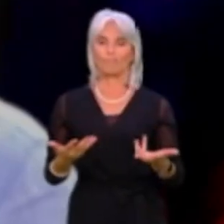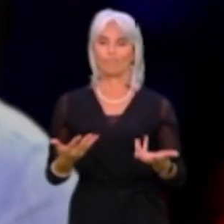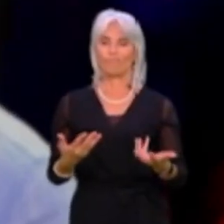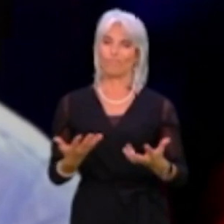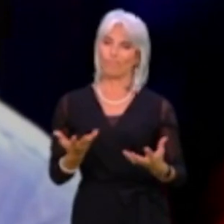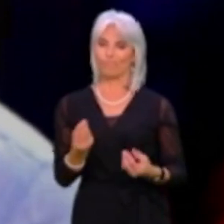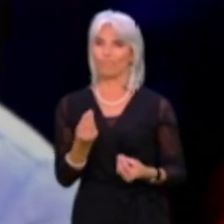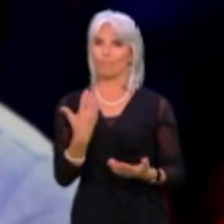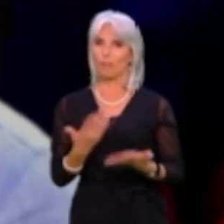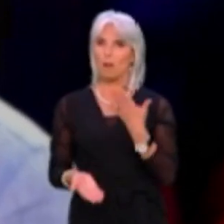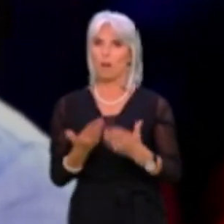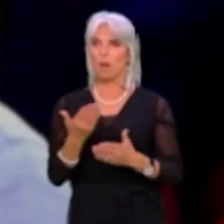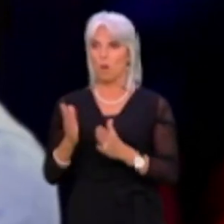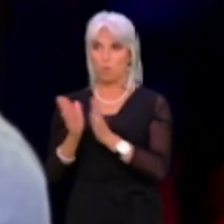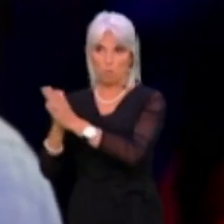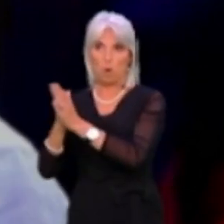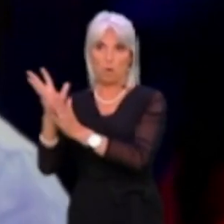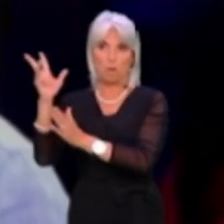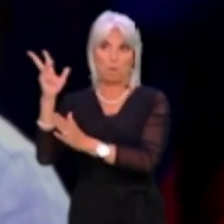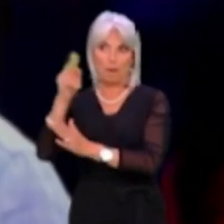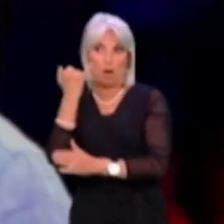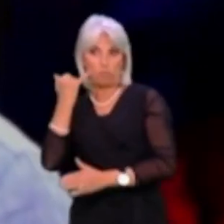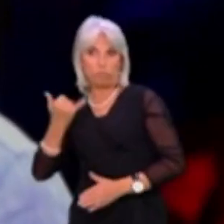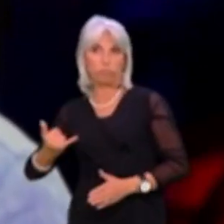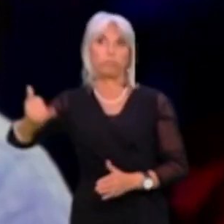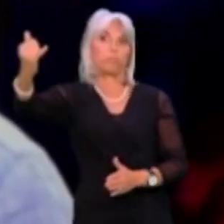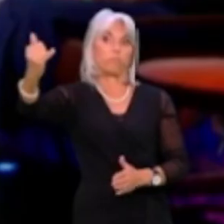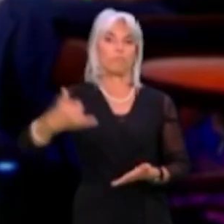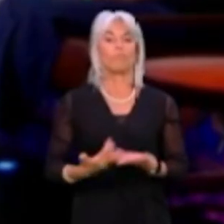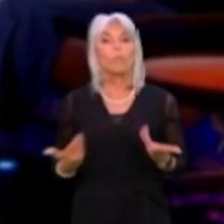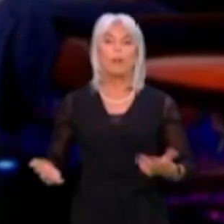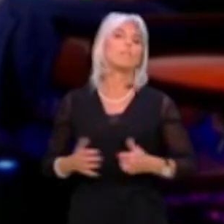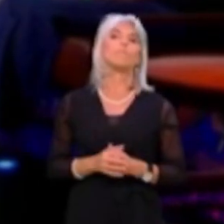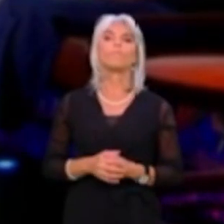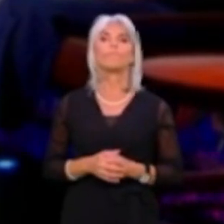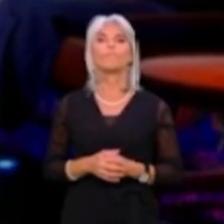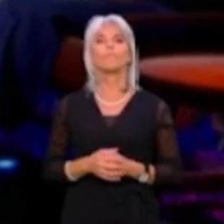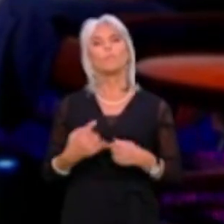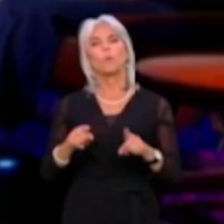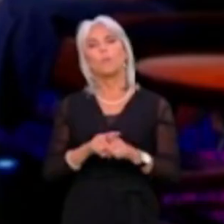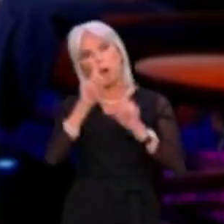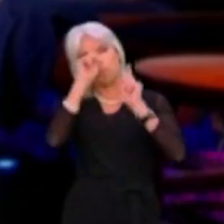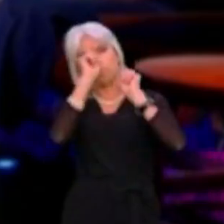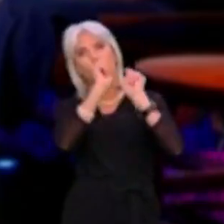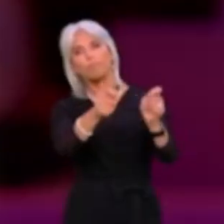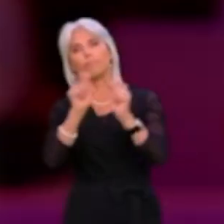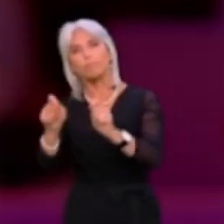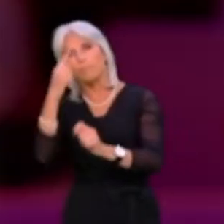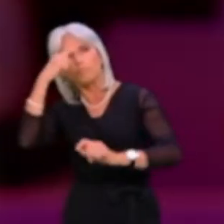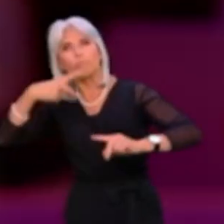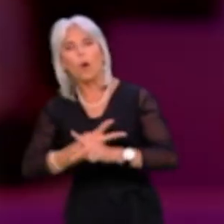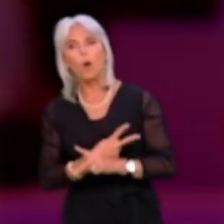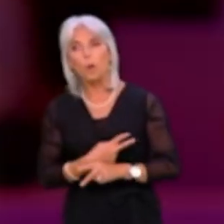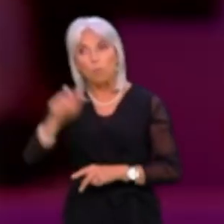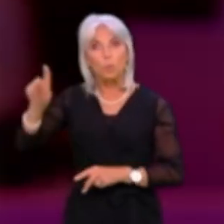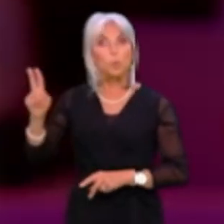Donc parfois, je demande à mes parents d'appeler ou à mes potes, ou voilà quoi. Il y a un autre cliché qui circule, c'est que finalement, quand on est sourd